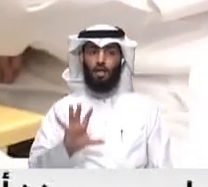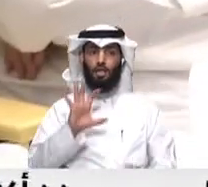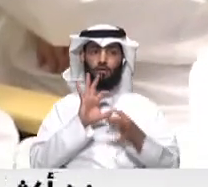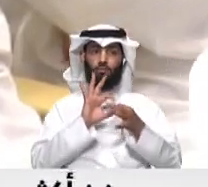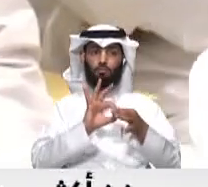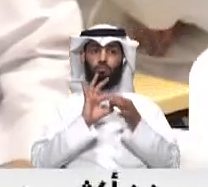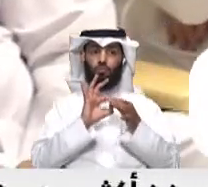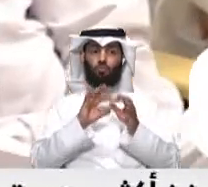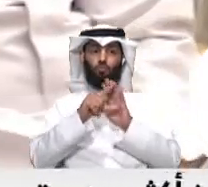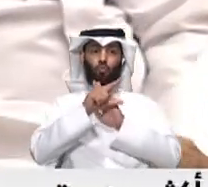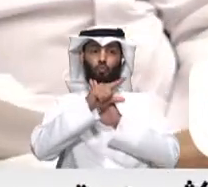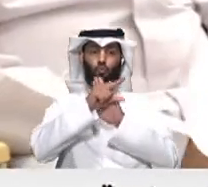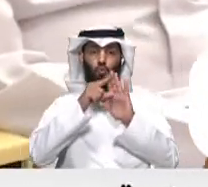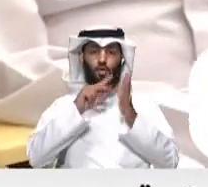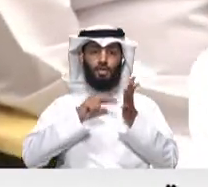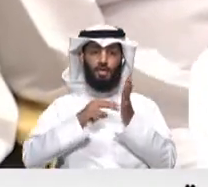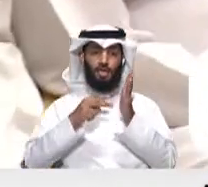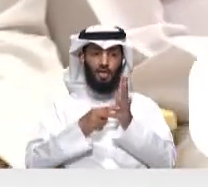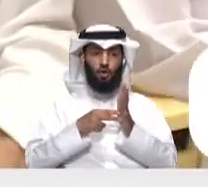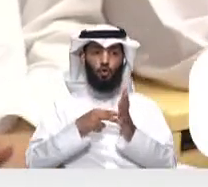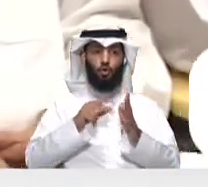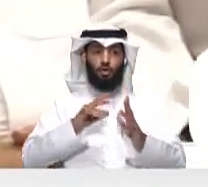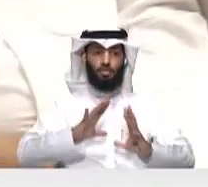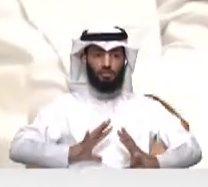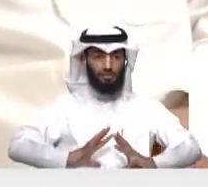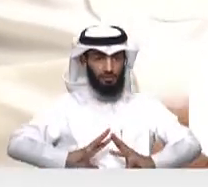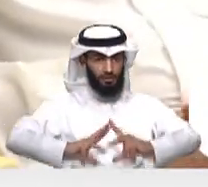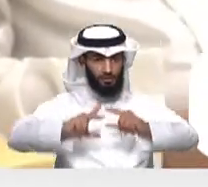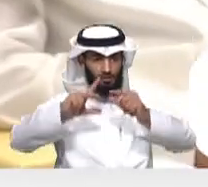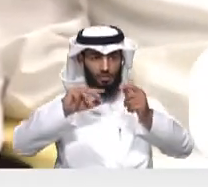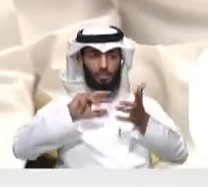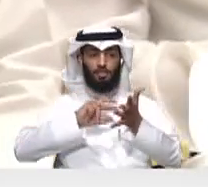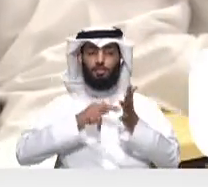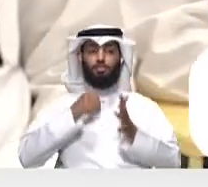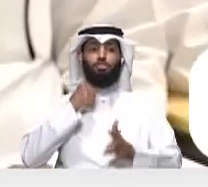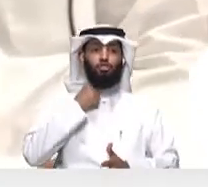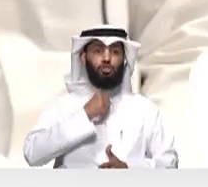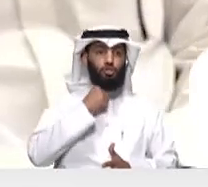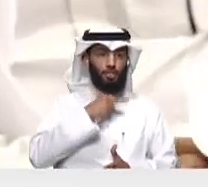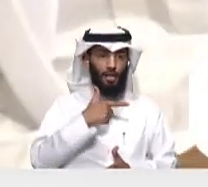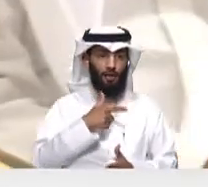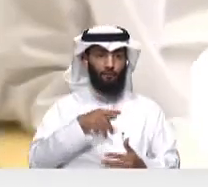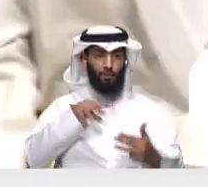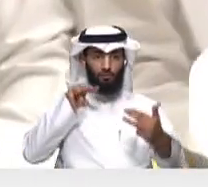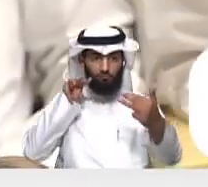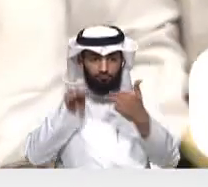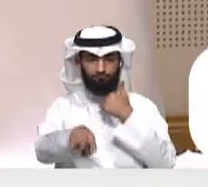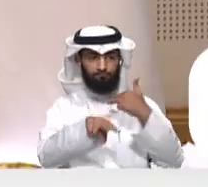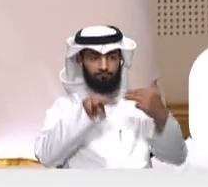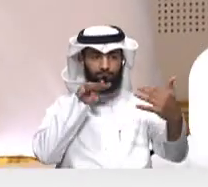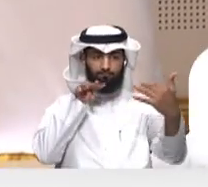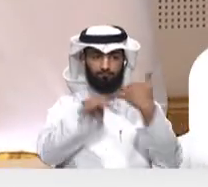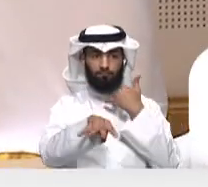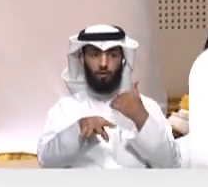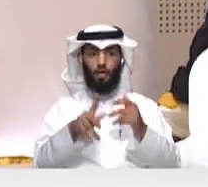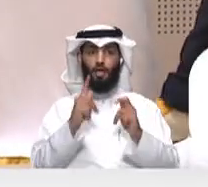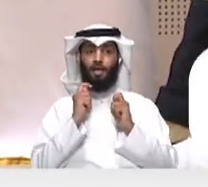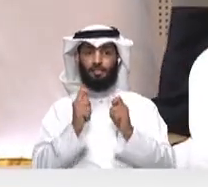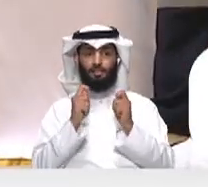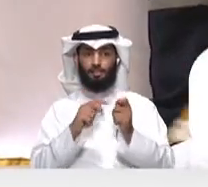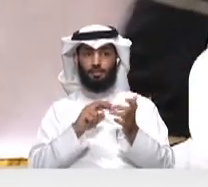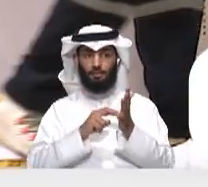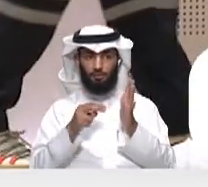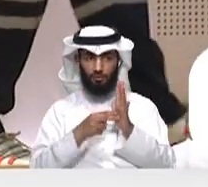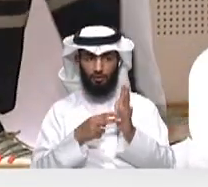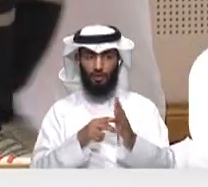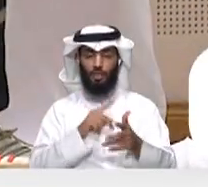العنوان الاكبر في مشاريع البنيه التحتيه وشبكه الطرق الحديثه في البلاد ضمانا للجوده الكامله في طبقات